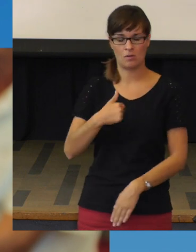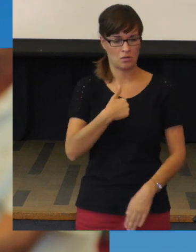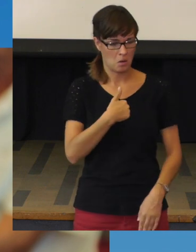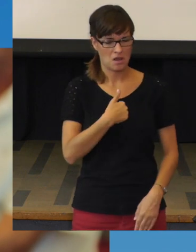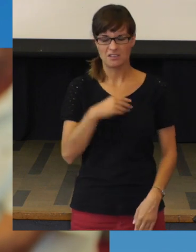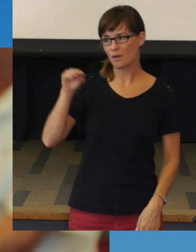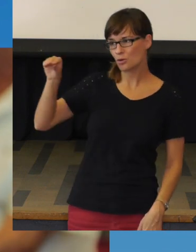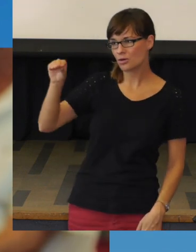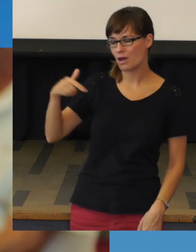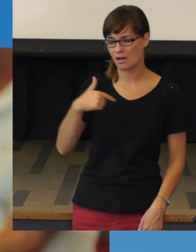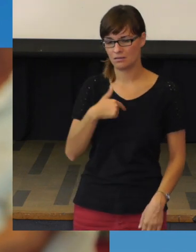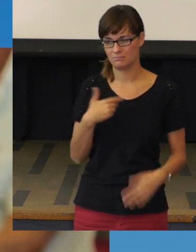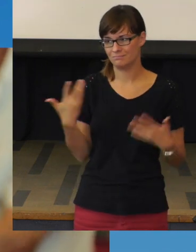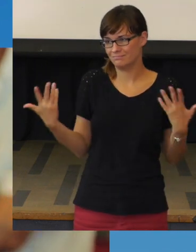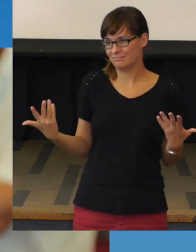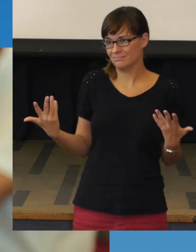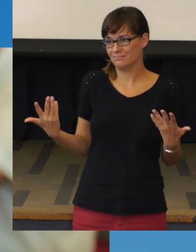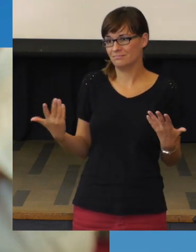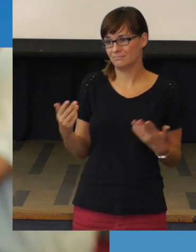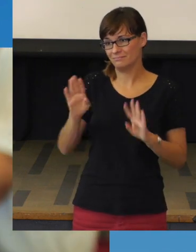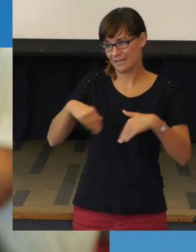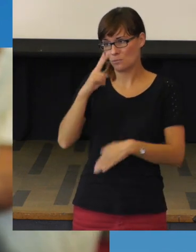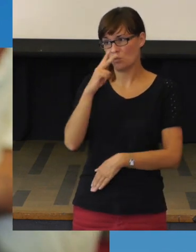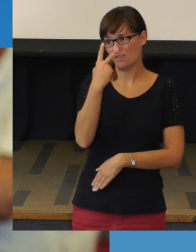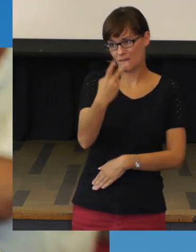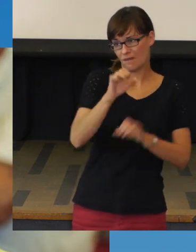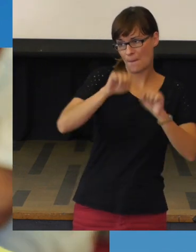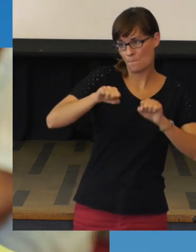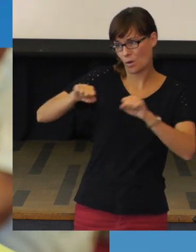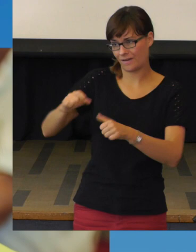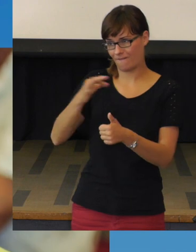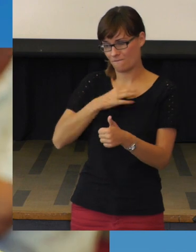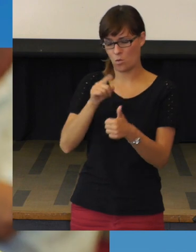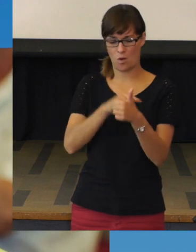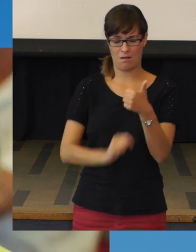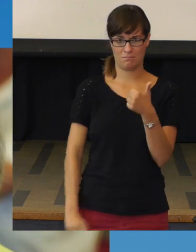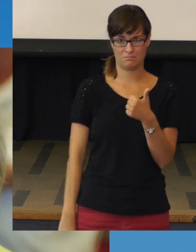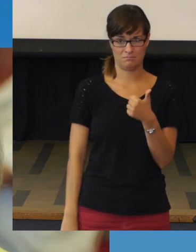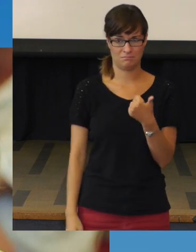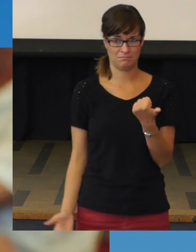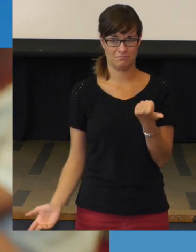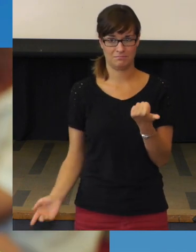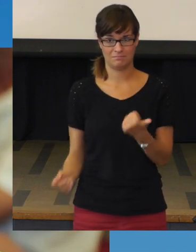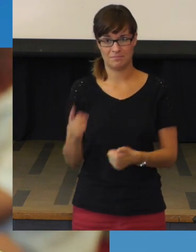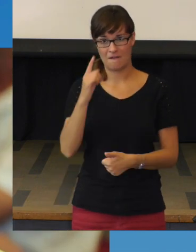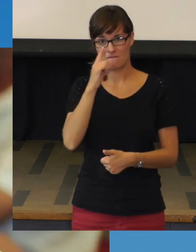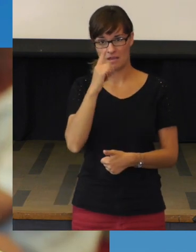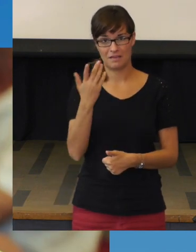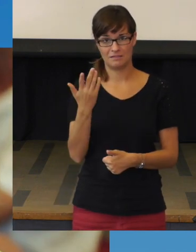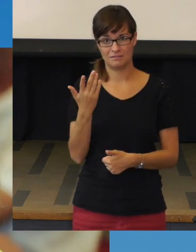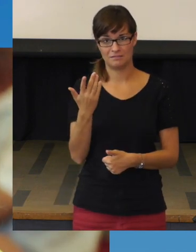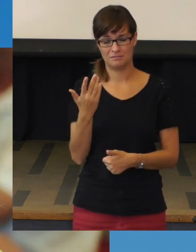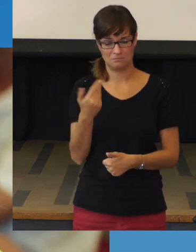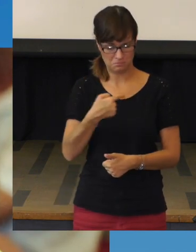anderes übrig? Es gibt doch nur zwei Möglichkeiten. Wenn ich jetzt so